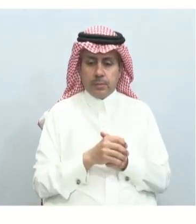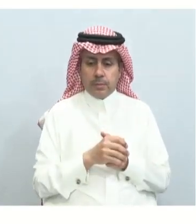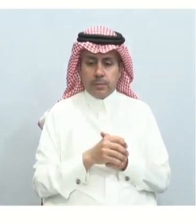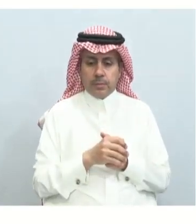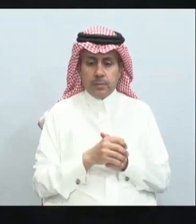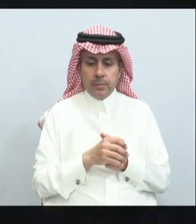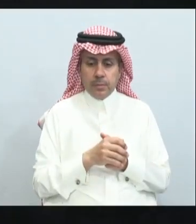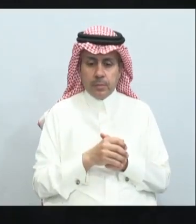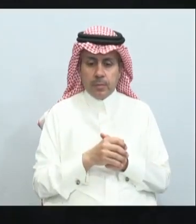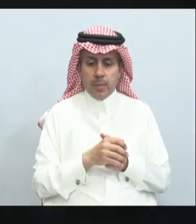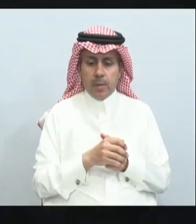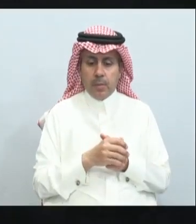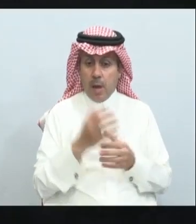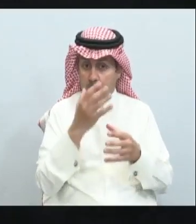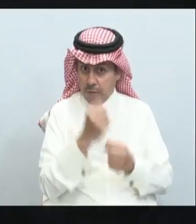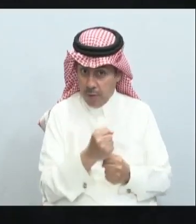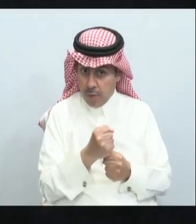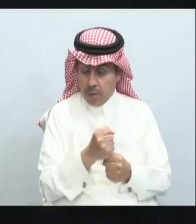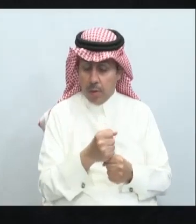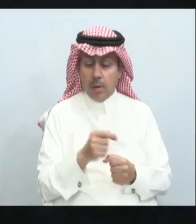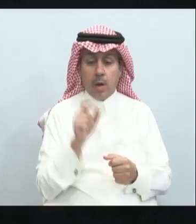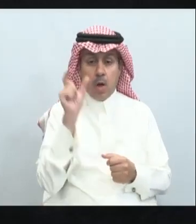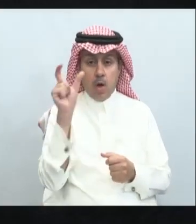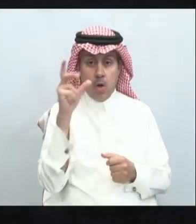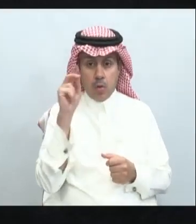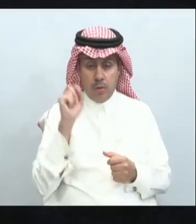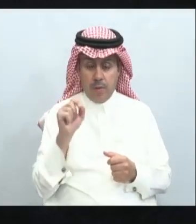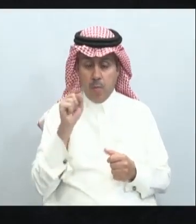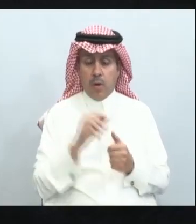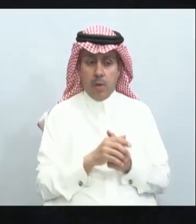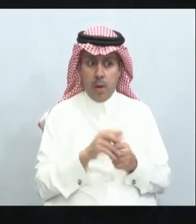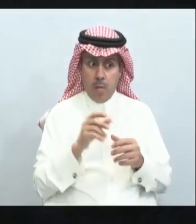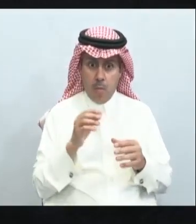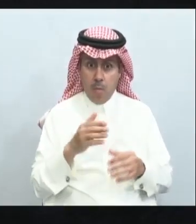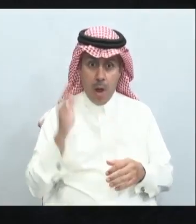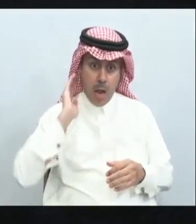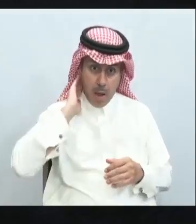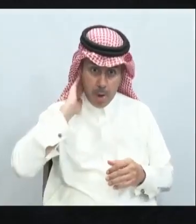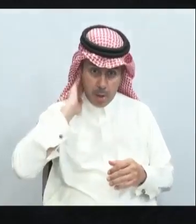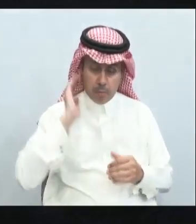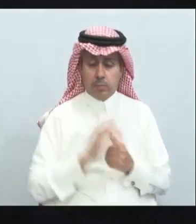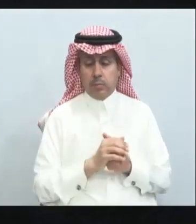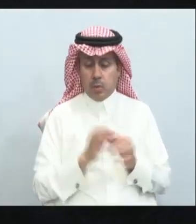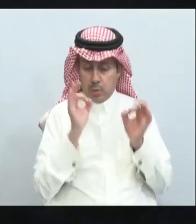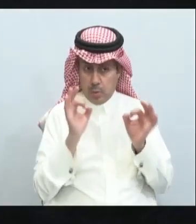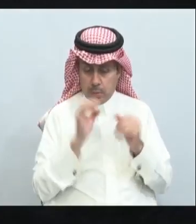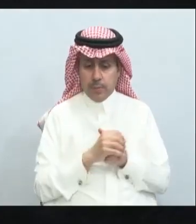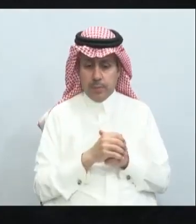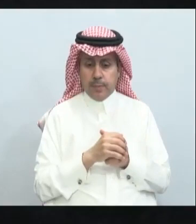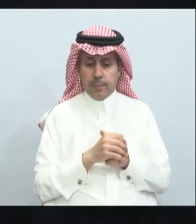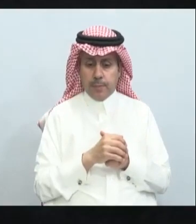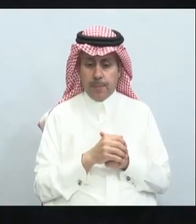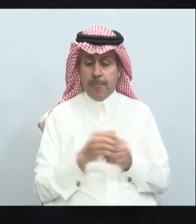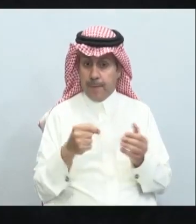اللازمه ان يكون من يحفظ هذه مثلا النطفه والبويضه يكون على امانه وان يتاكد ونلاحظ